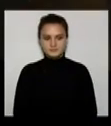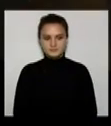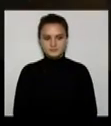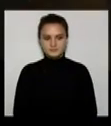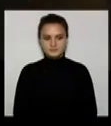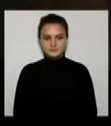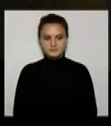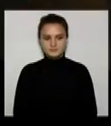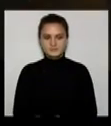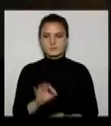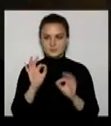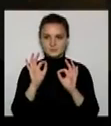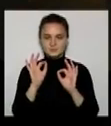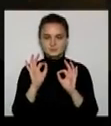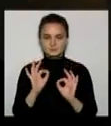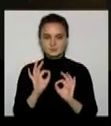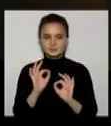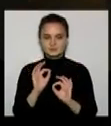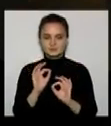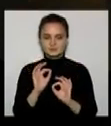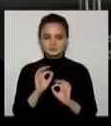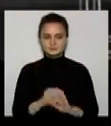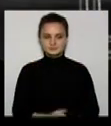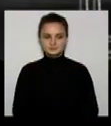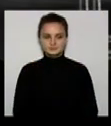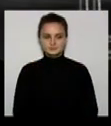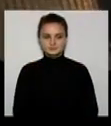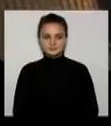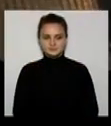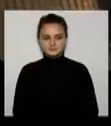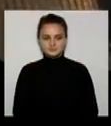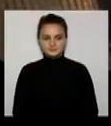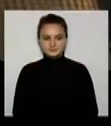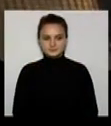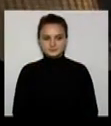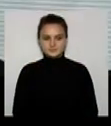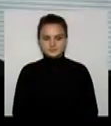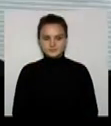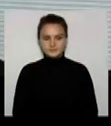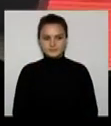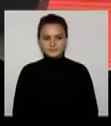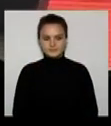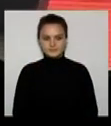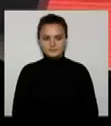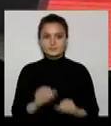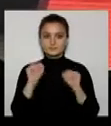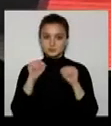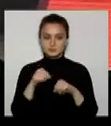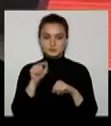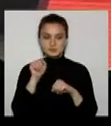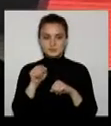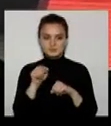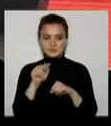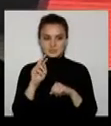შლიგინა პოპულარობა. ზუსტად. რა მაგარია შლიგინა პოპულარობა? ზუსტად ეგა დათო ლიკლიკაძე. შეიძლება მასა